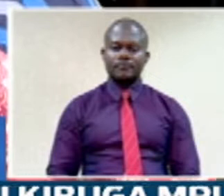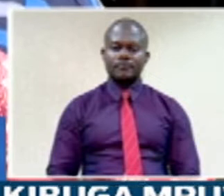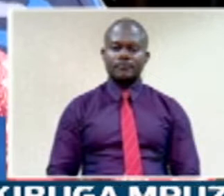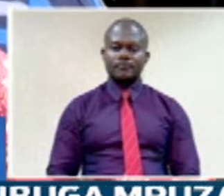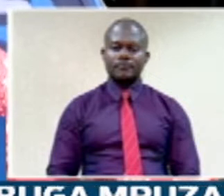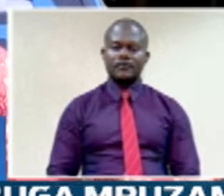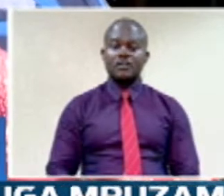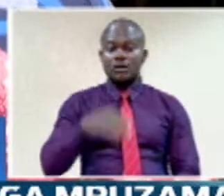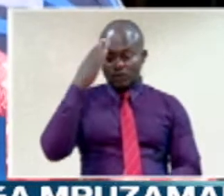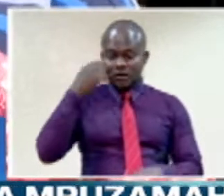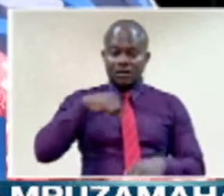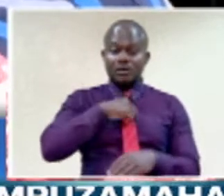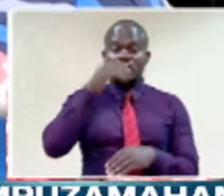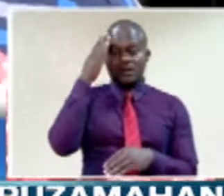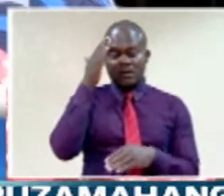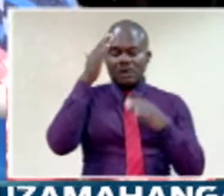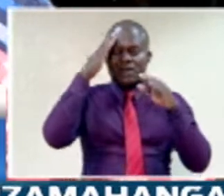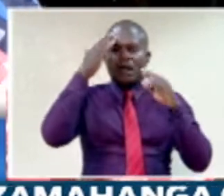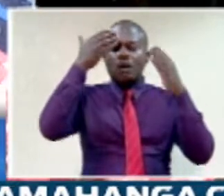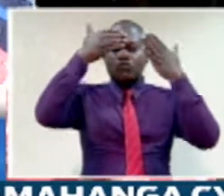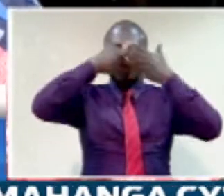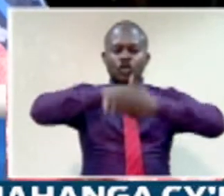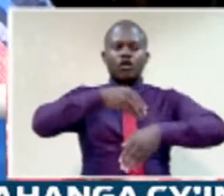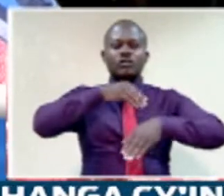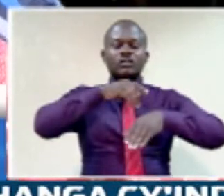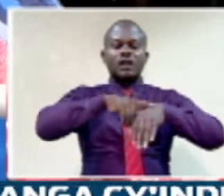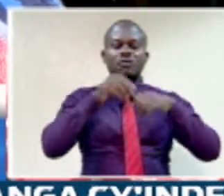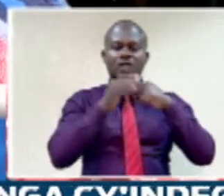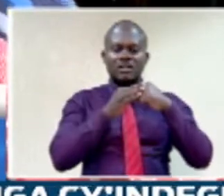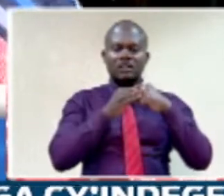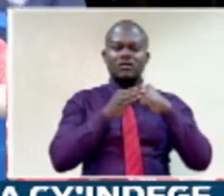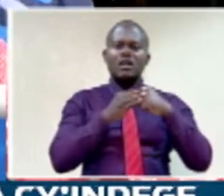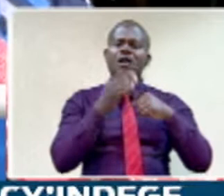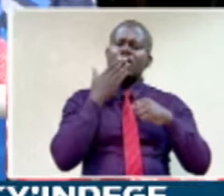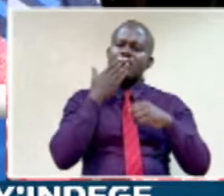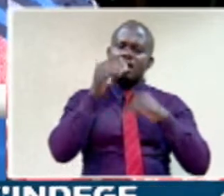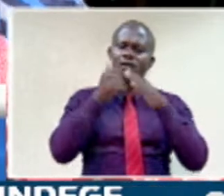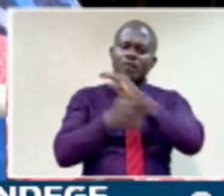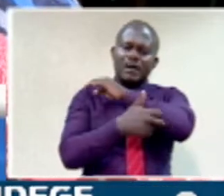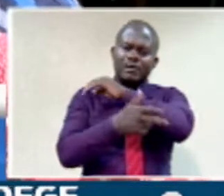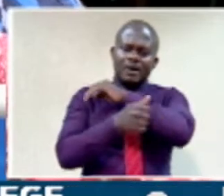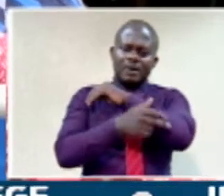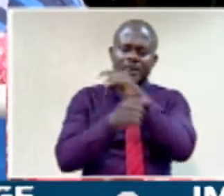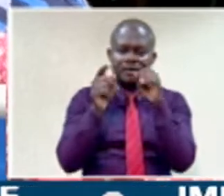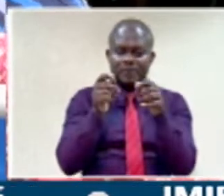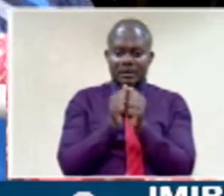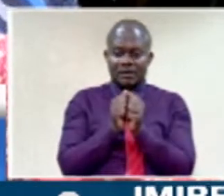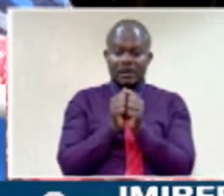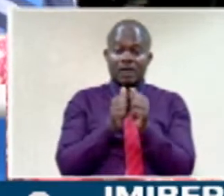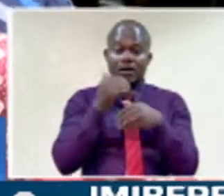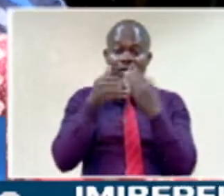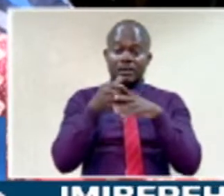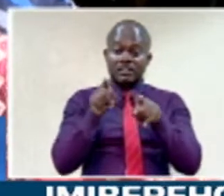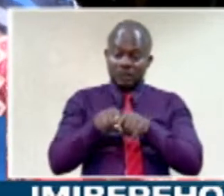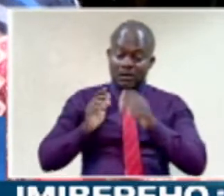Zaje kubimenya nabimenye nka saa munani n'igice z'ijoro, umuntu akomeye ngo mu gipangu barabibye. None ubwo nanjye